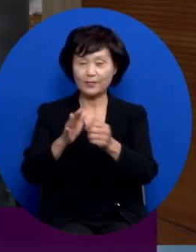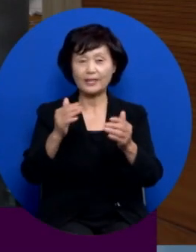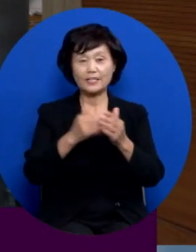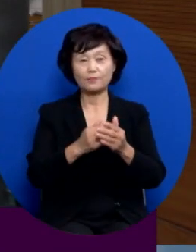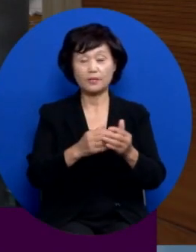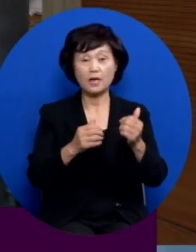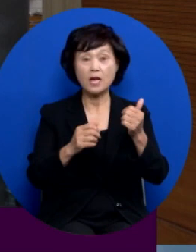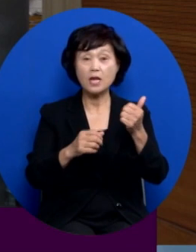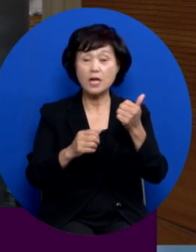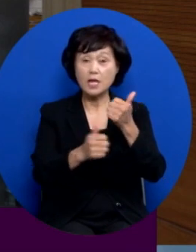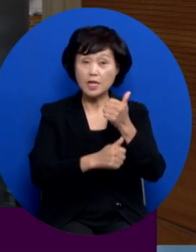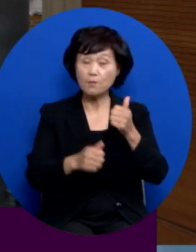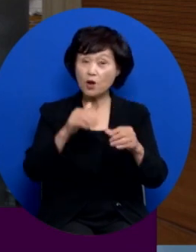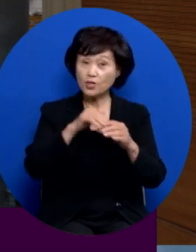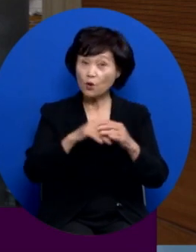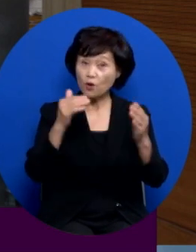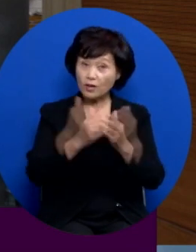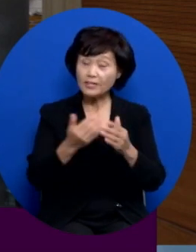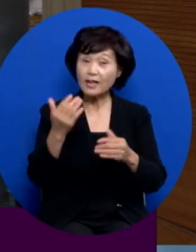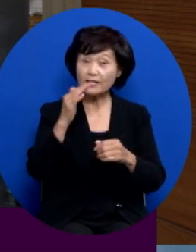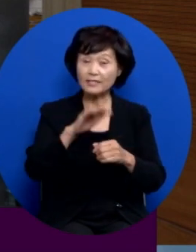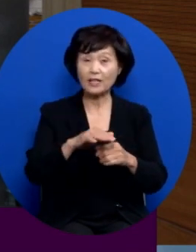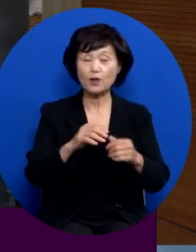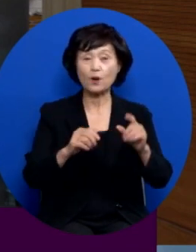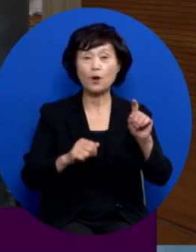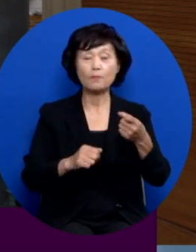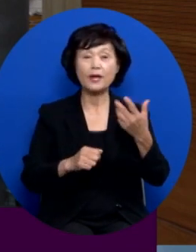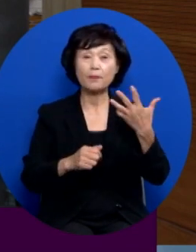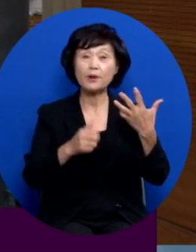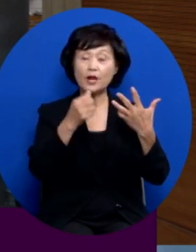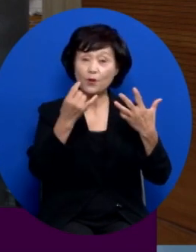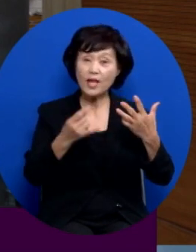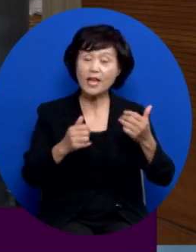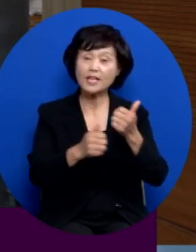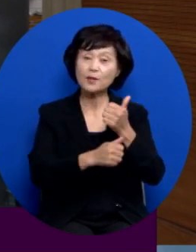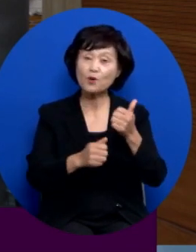선거가 마무리됐죠. 이 108회기 새 임원진 구성 전해주시죠.